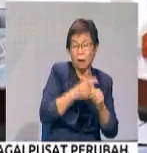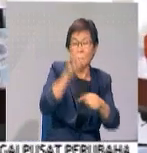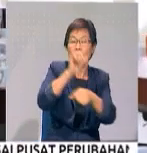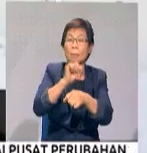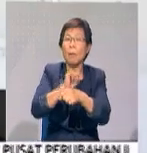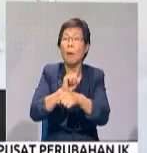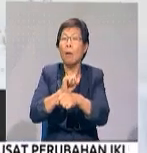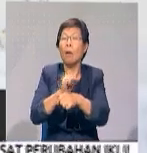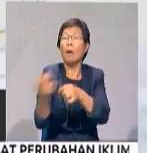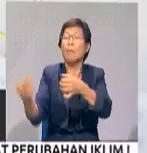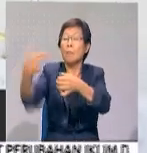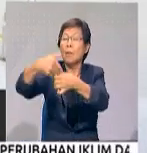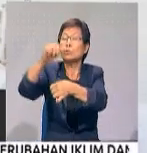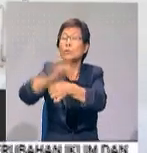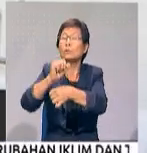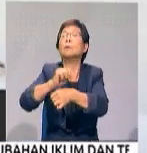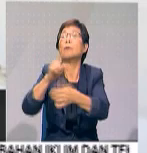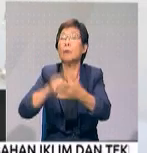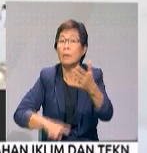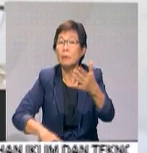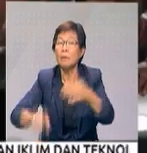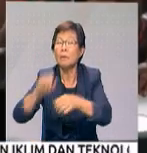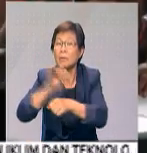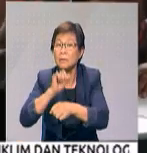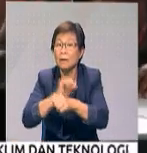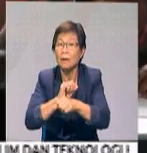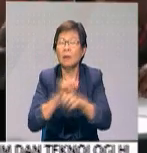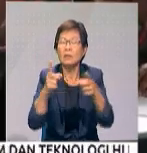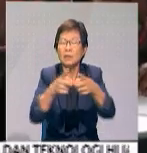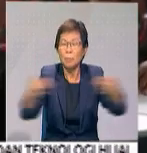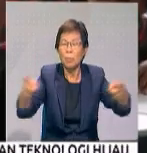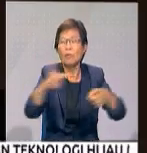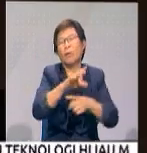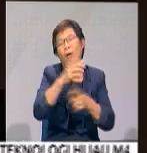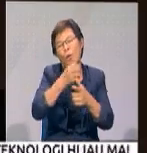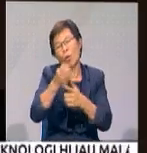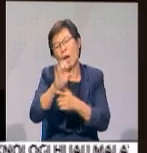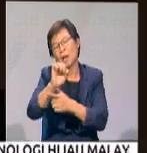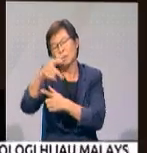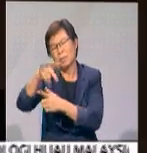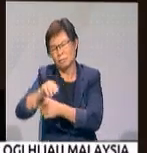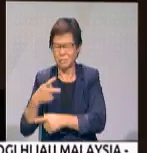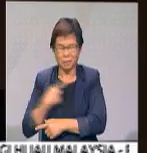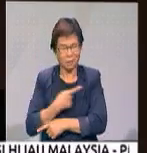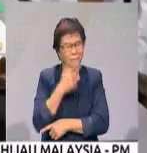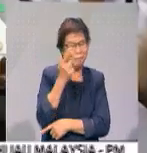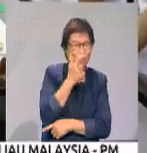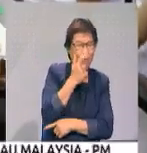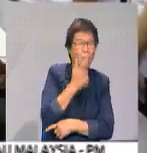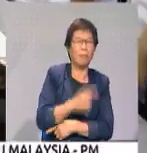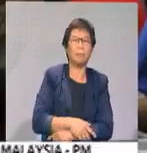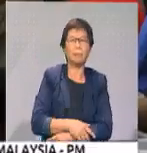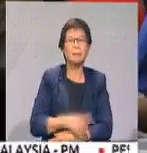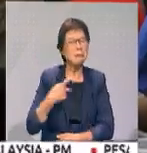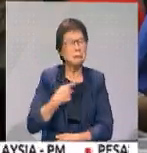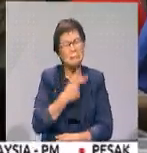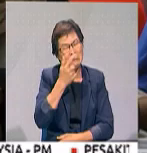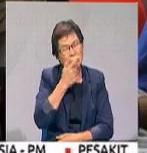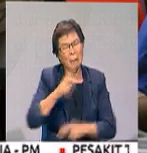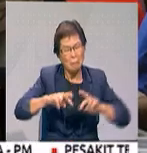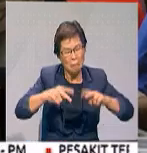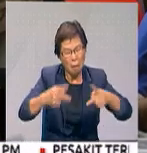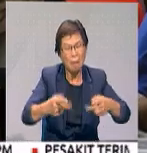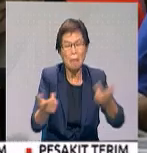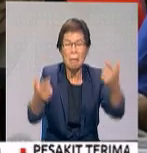yang mereka ambil adalah pekerjaan untuk peringkat diploma ataupun SPM. Jadi kita tak mahu, kita telah menyebab di situ boleh